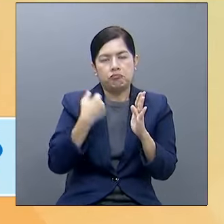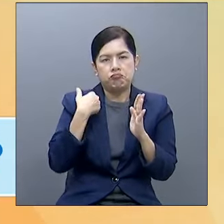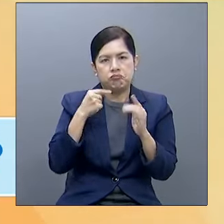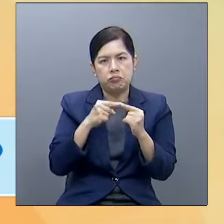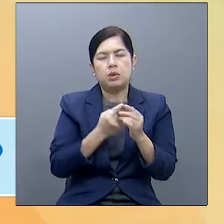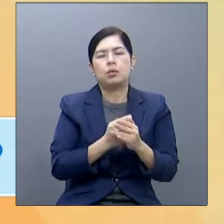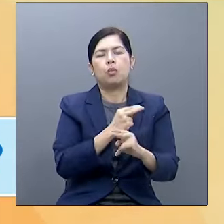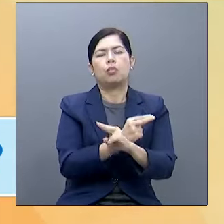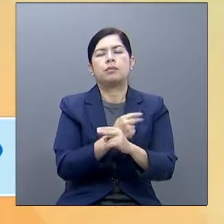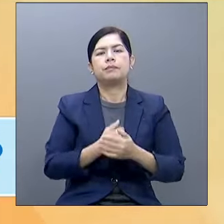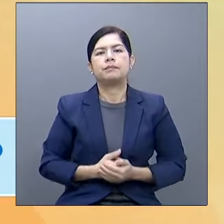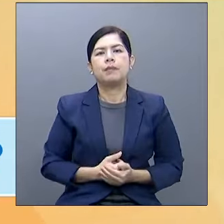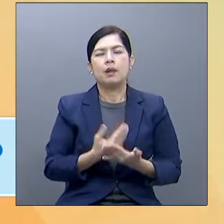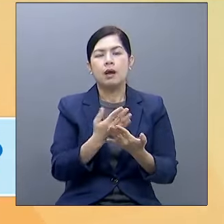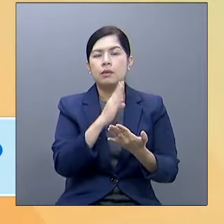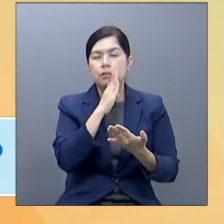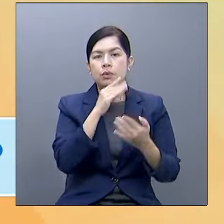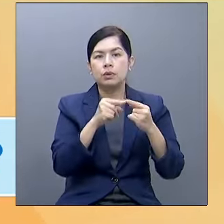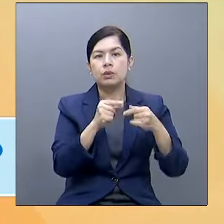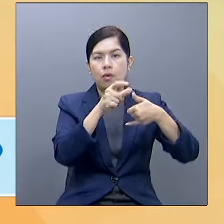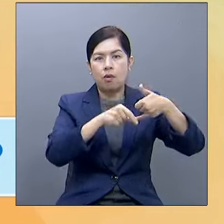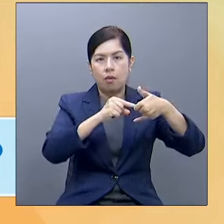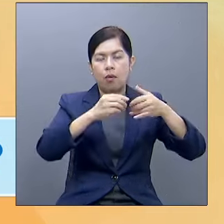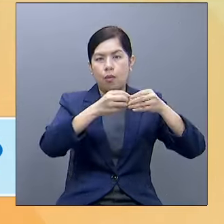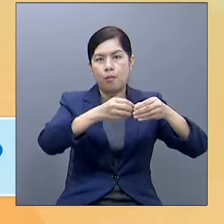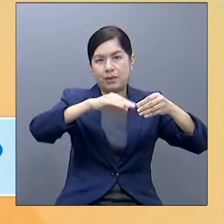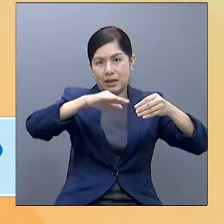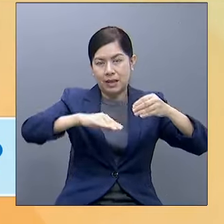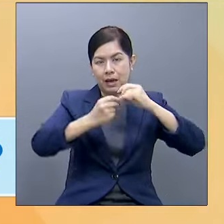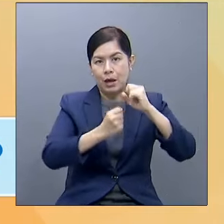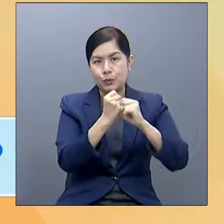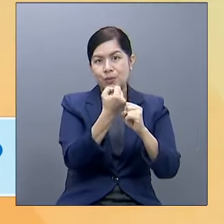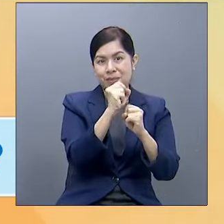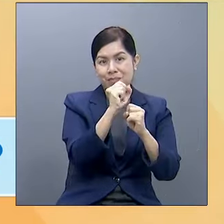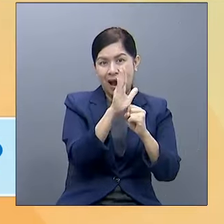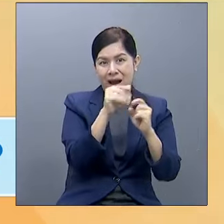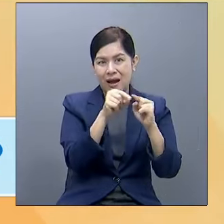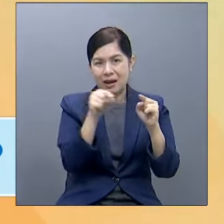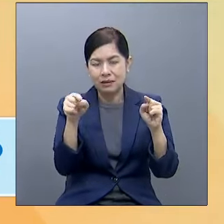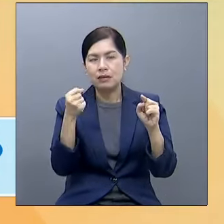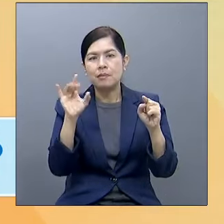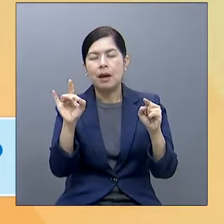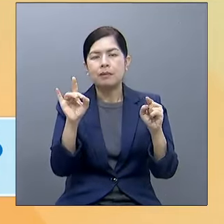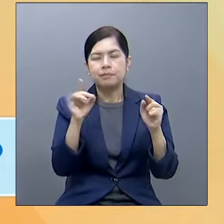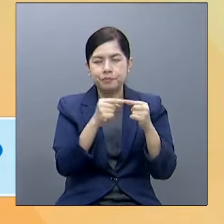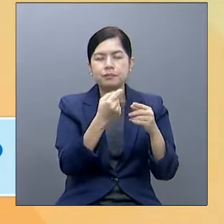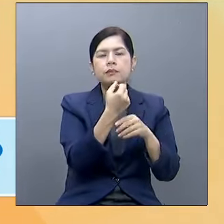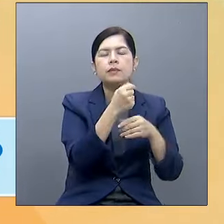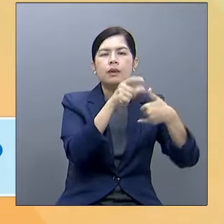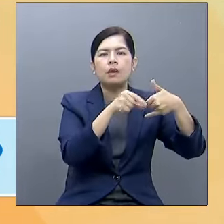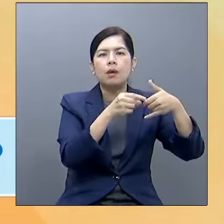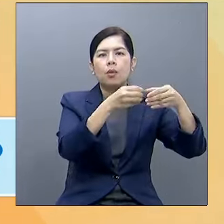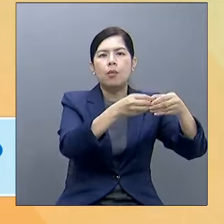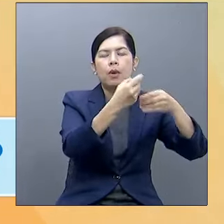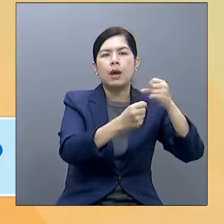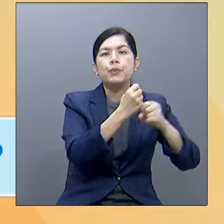ถัดมาถ้าเป็นเด็กอายุ15แต่ไม่ถึง 18อันนี้มี2กรณีกรณีที่1คือเด็ก